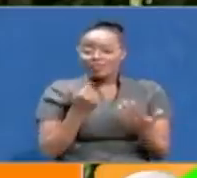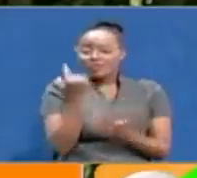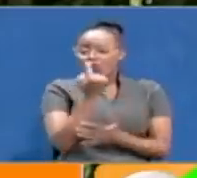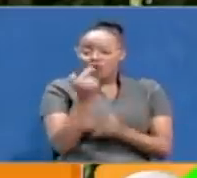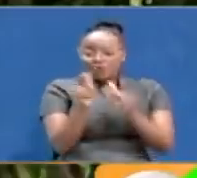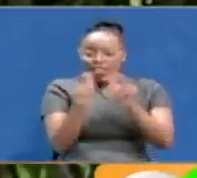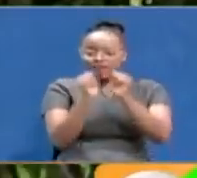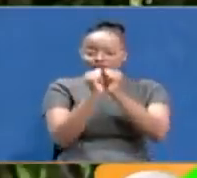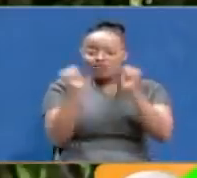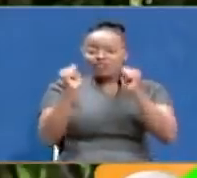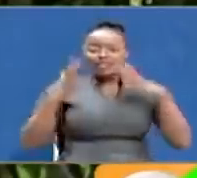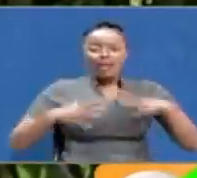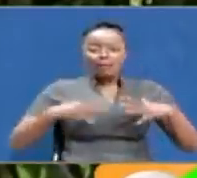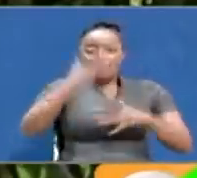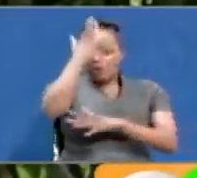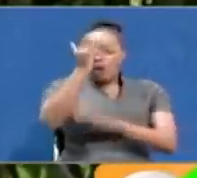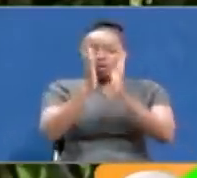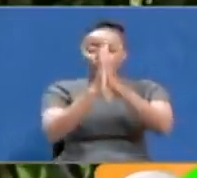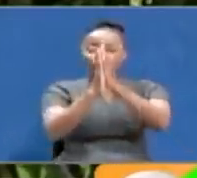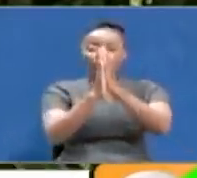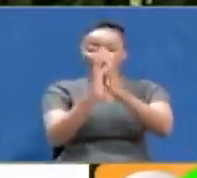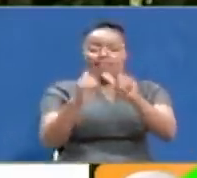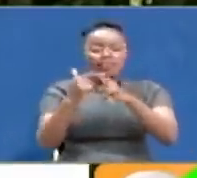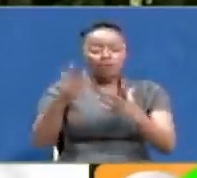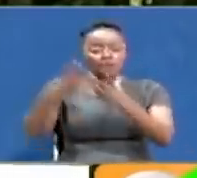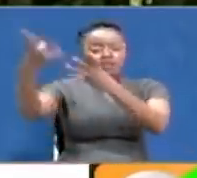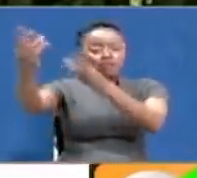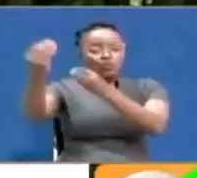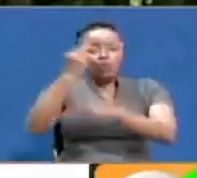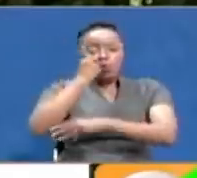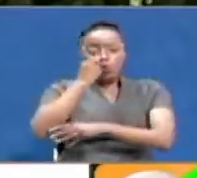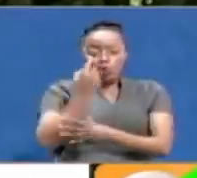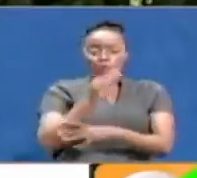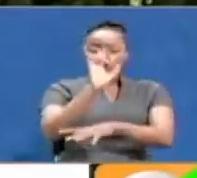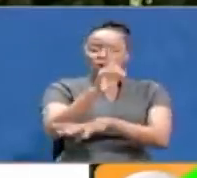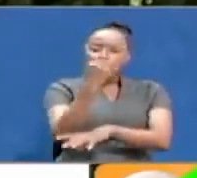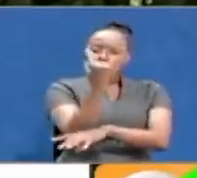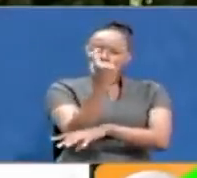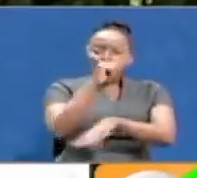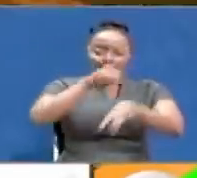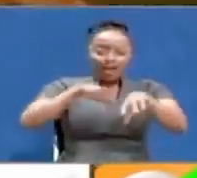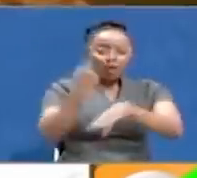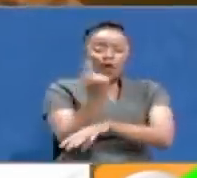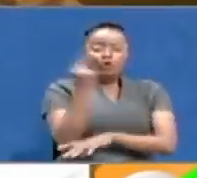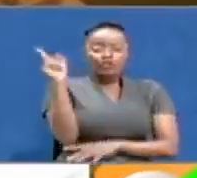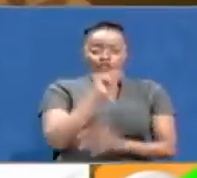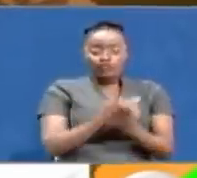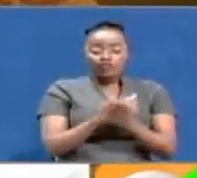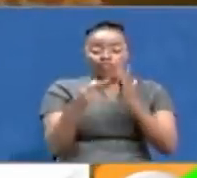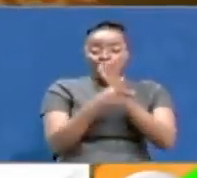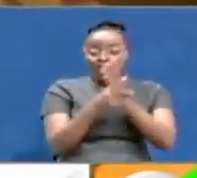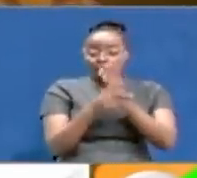tu watu 15 peke yake kuweza kufanya maombi, alafu twende zetu na tukapawa only 1 hour tumalize. Majina